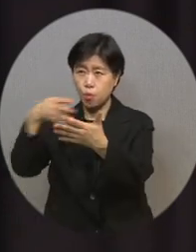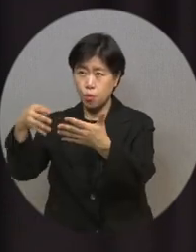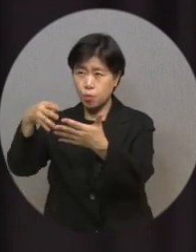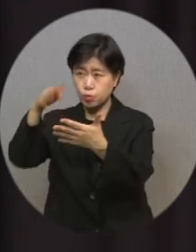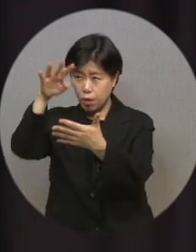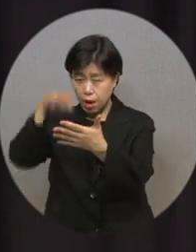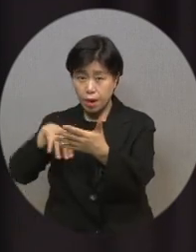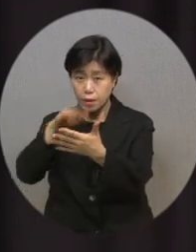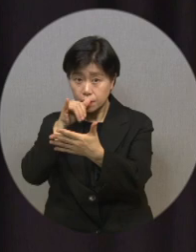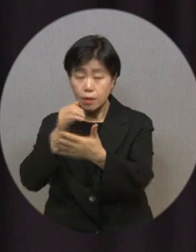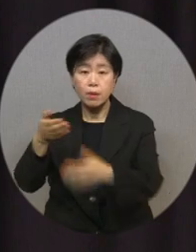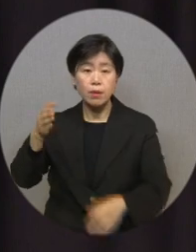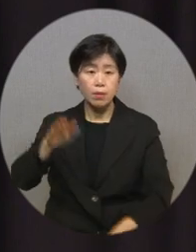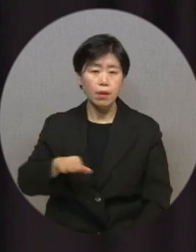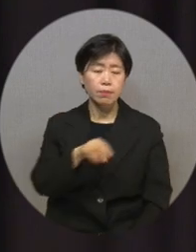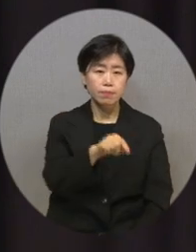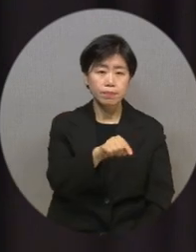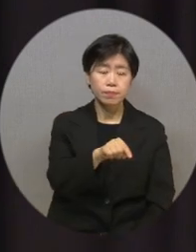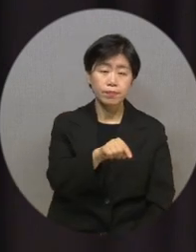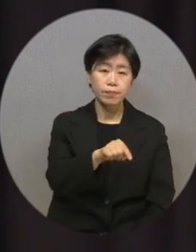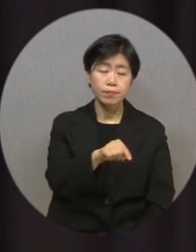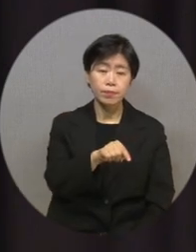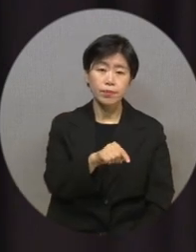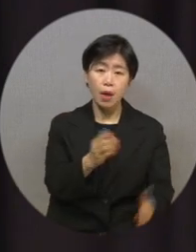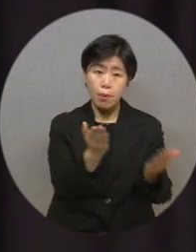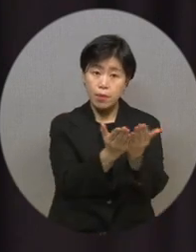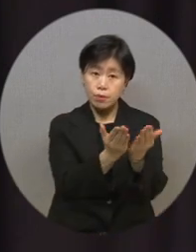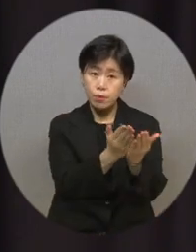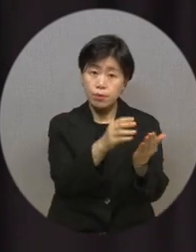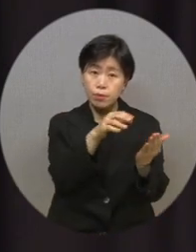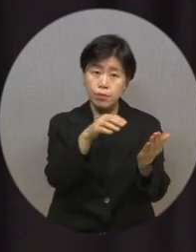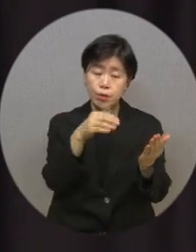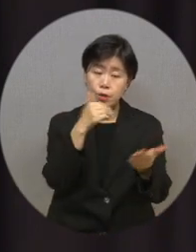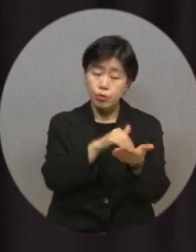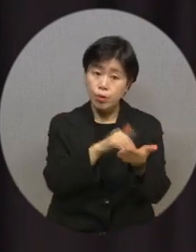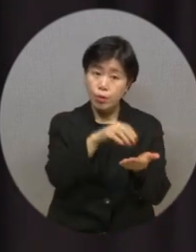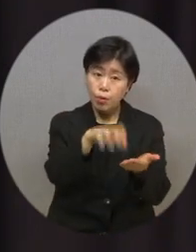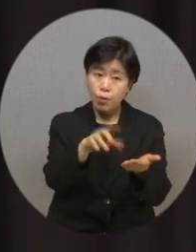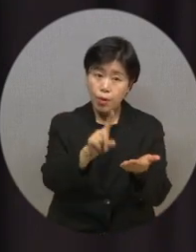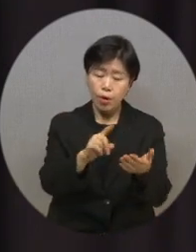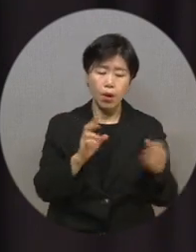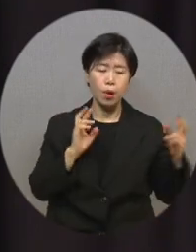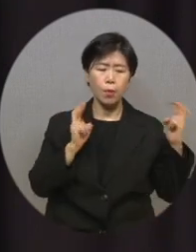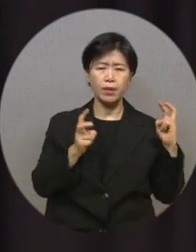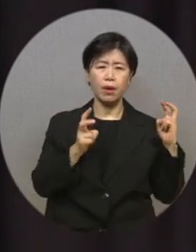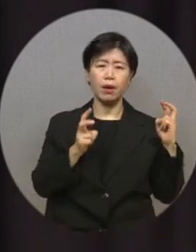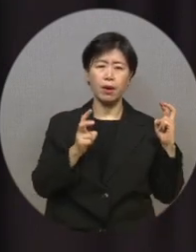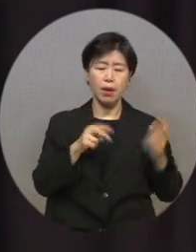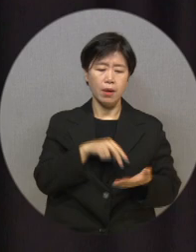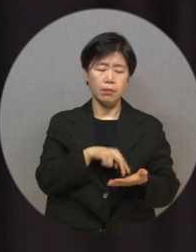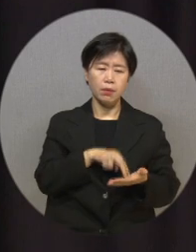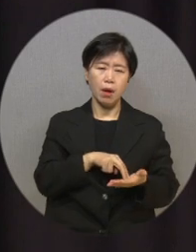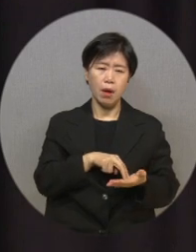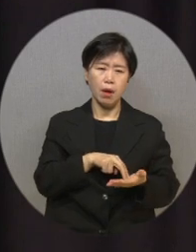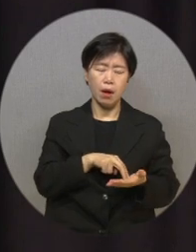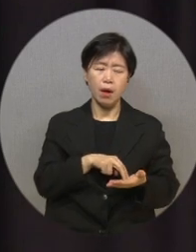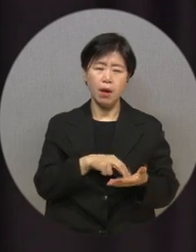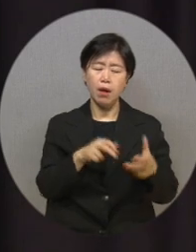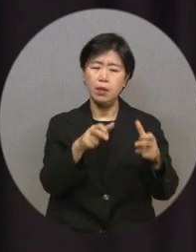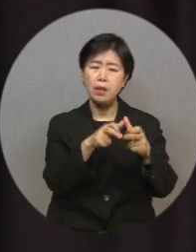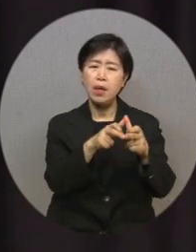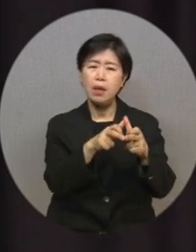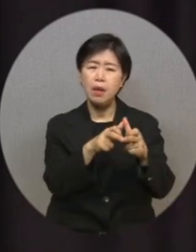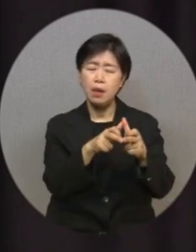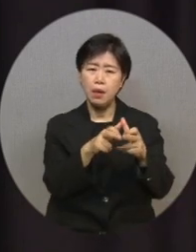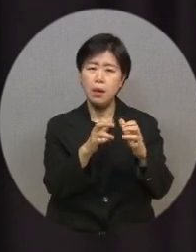센터는 기업체가 요구하는 겁니다 기업체가 아 이런 장애인들을 우리가 고용할 거니까 요런 분야에 요런 직무에 훈련을